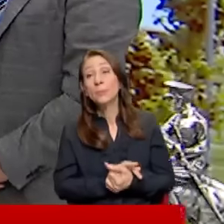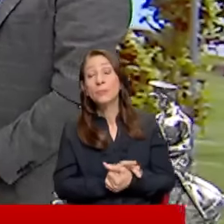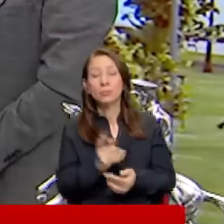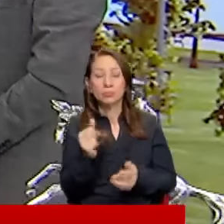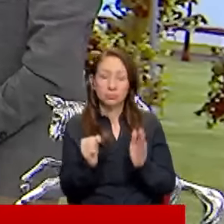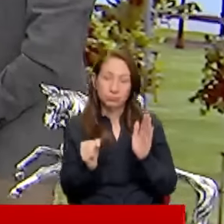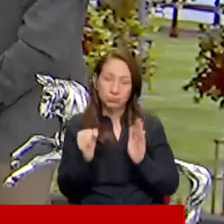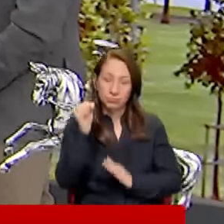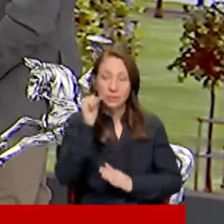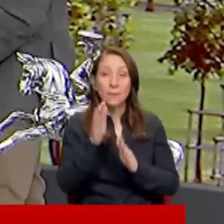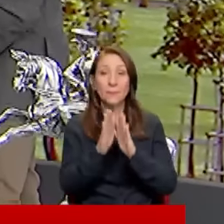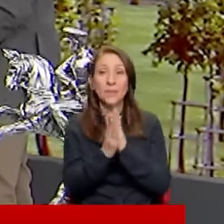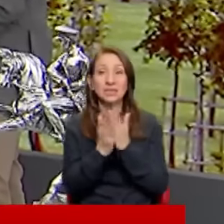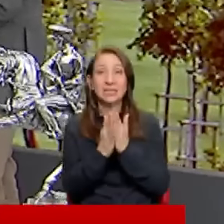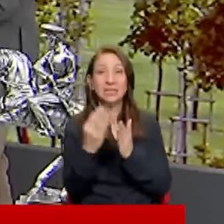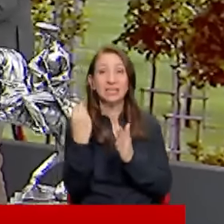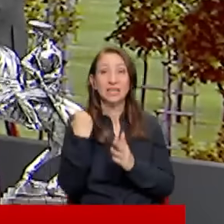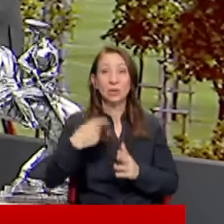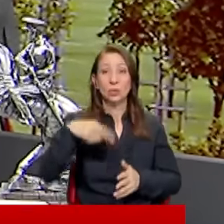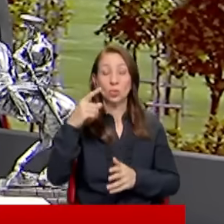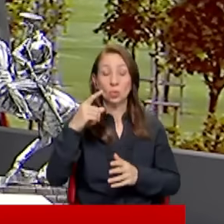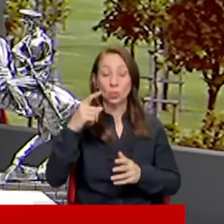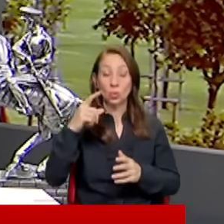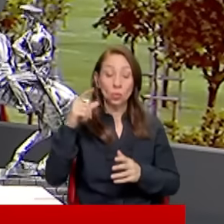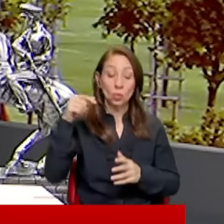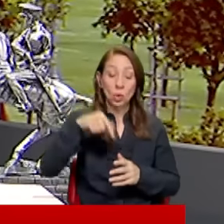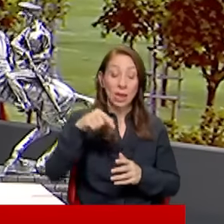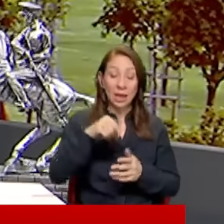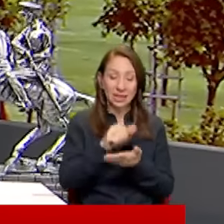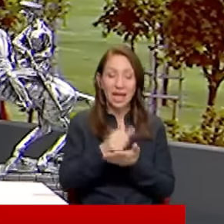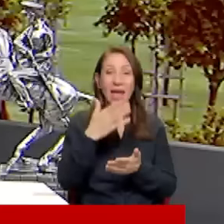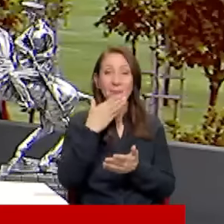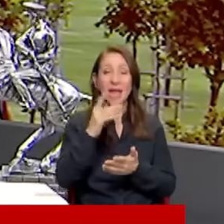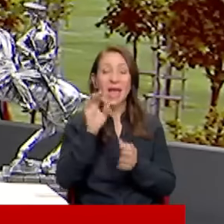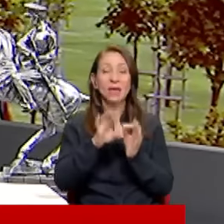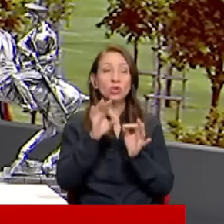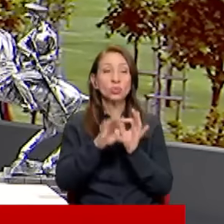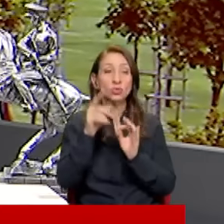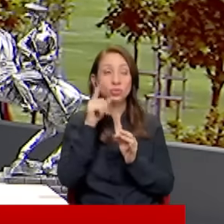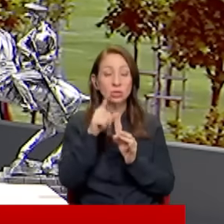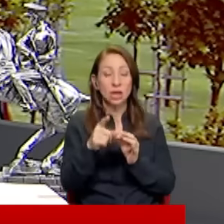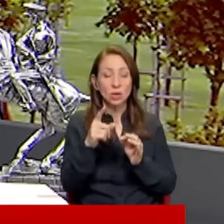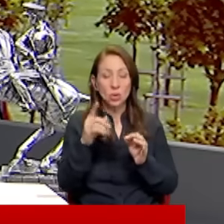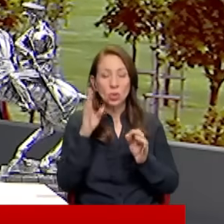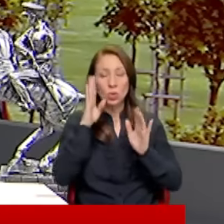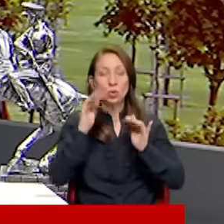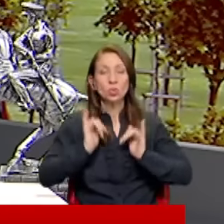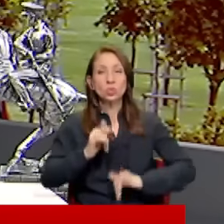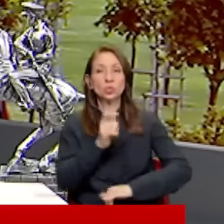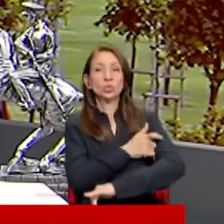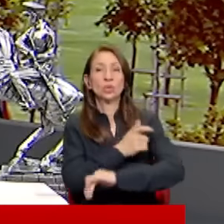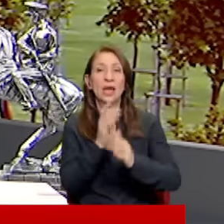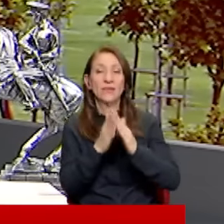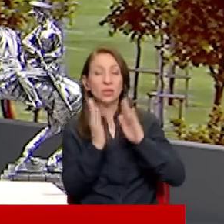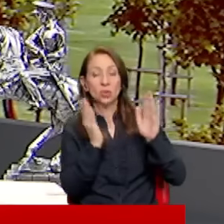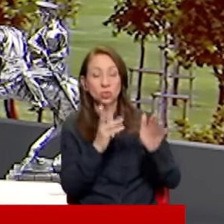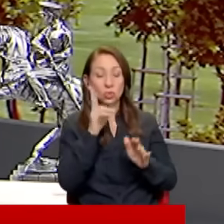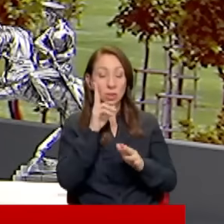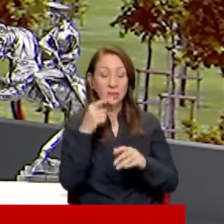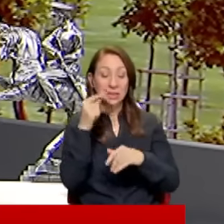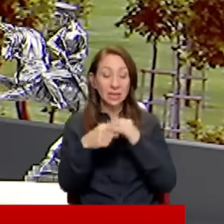uçuyoruz Mersin Yeni Güney gazetesi emekliler ekonomik nedenlerden dolayı huzur evlerini tercih ediyor Son